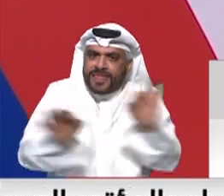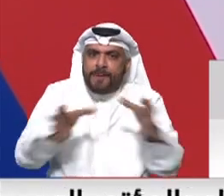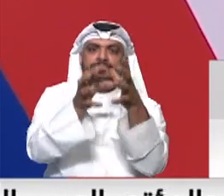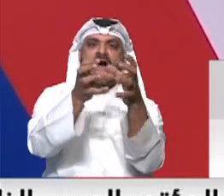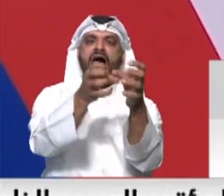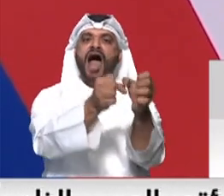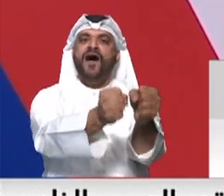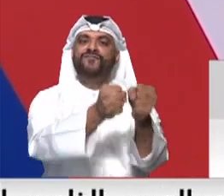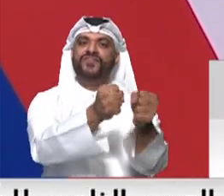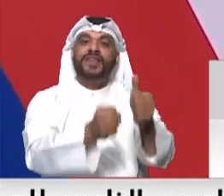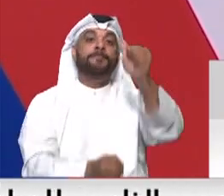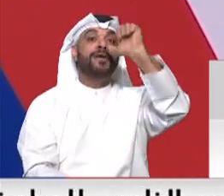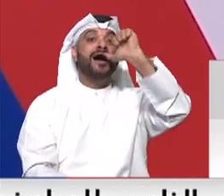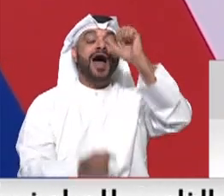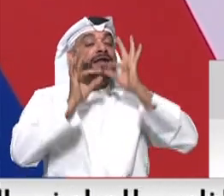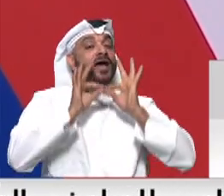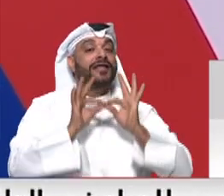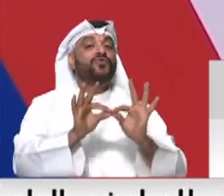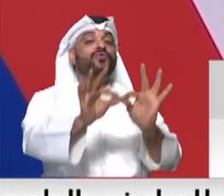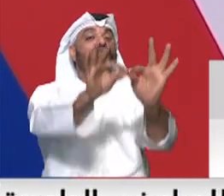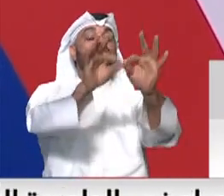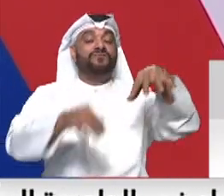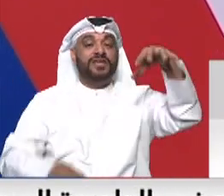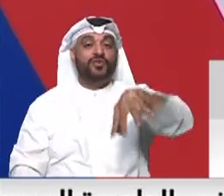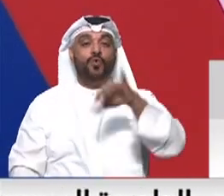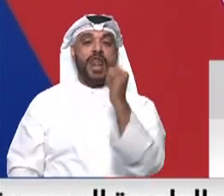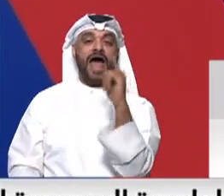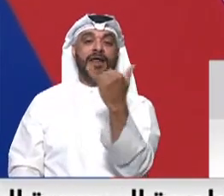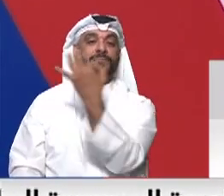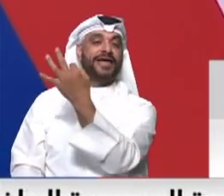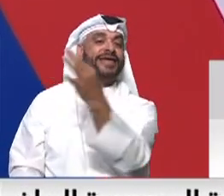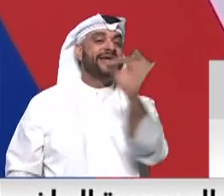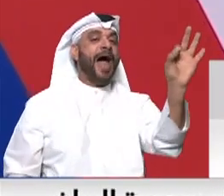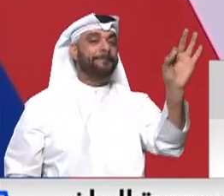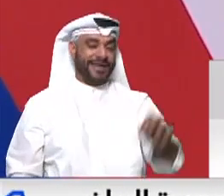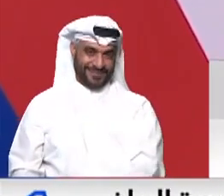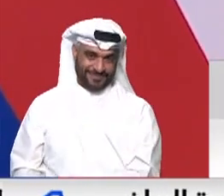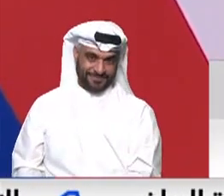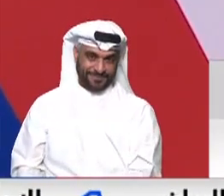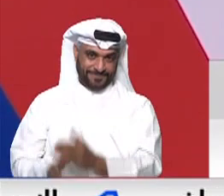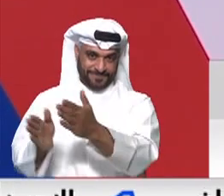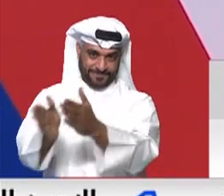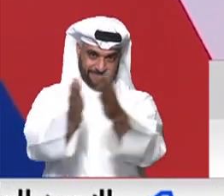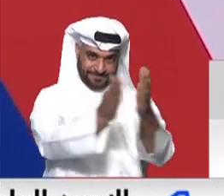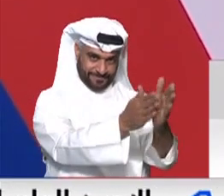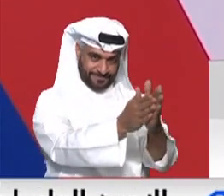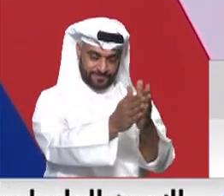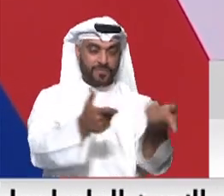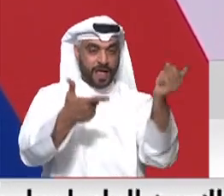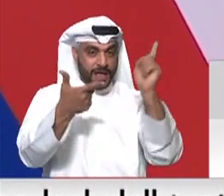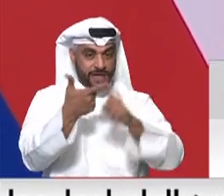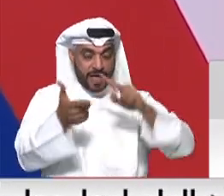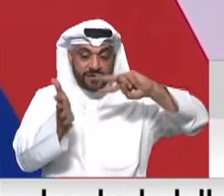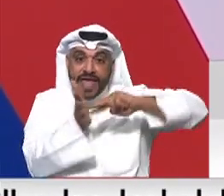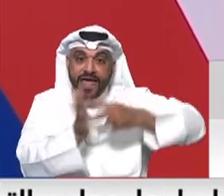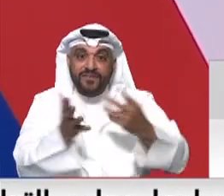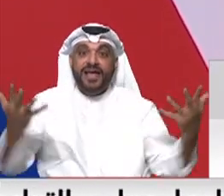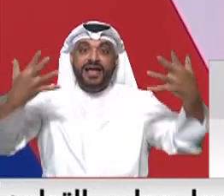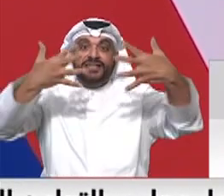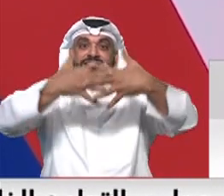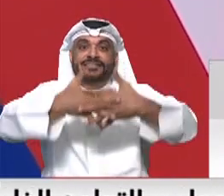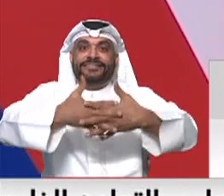المياه والأمن المائي في جميع الدول العربية، وكذلك سبل التعاون بين الدول